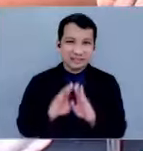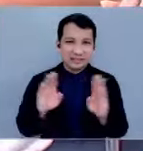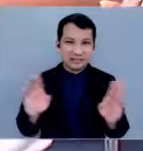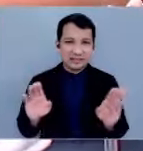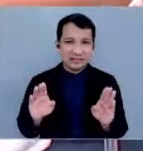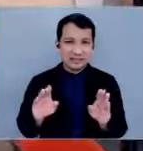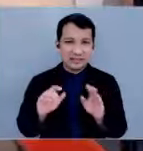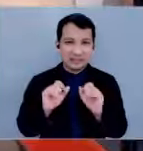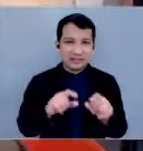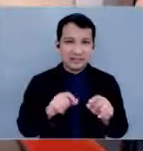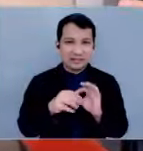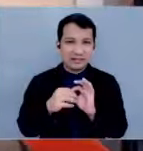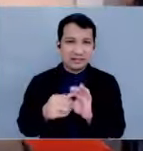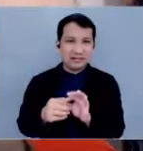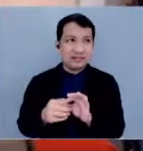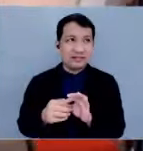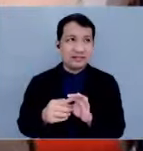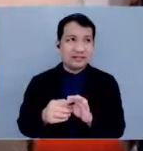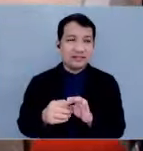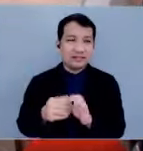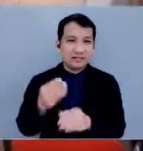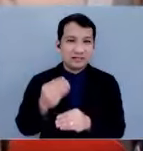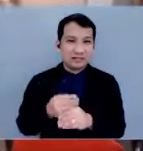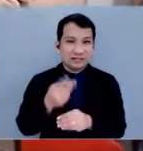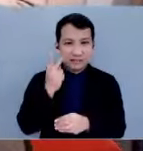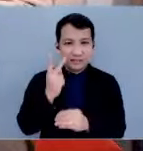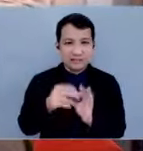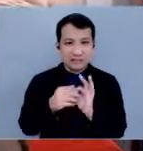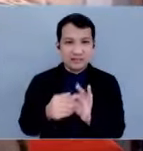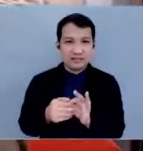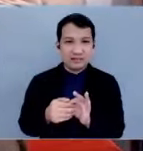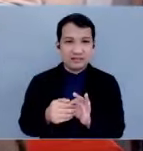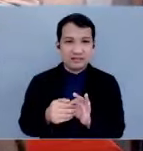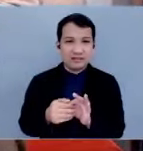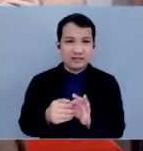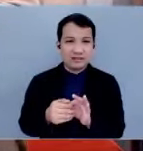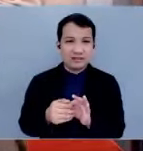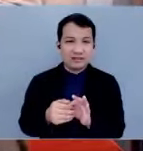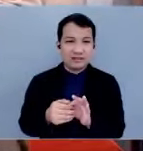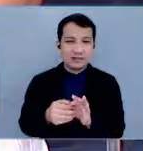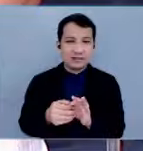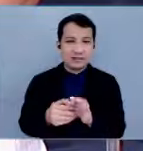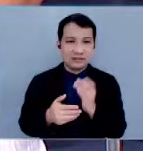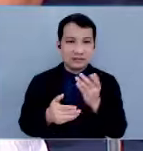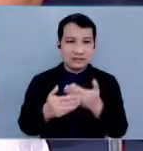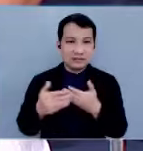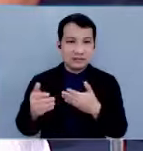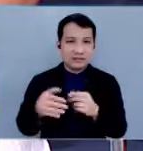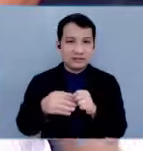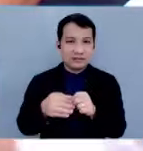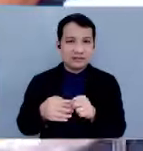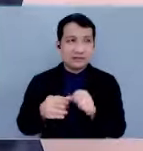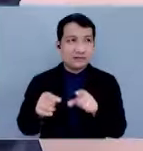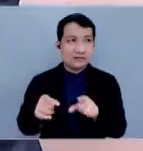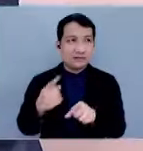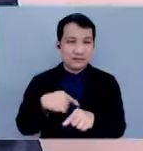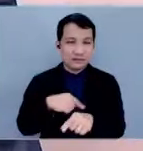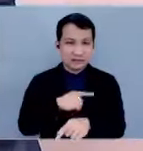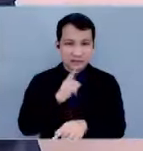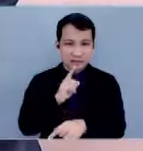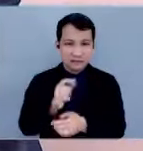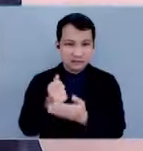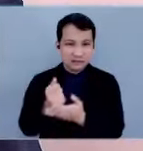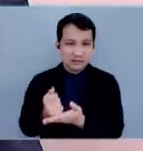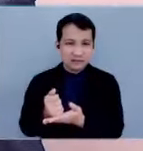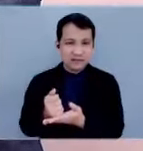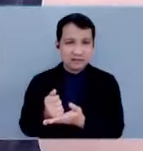are. Okay, paano? You can message us on our Facebook page. It's Dream Rolls. Yes. And you can also